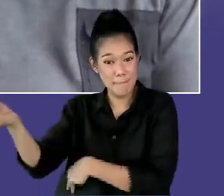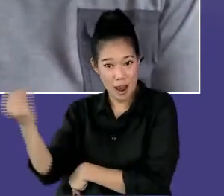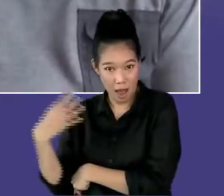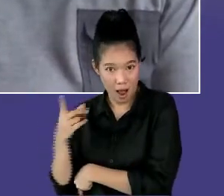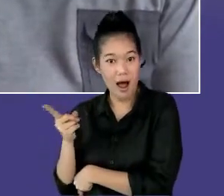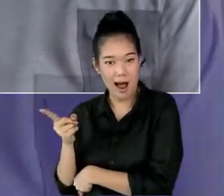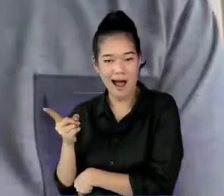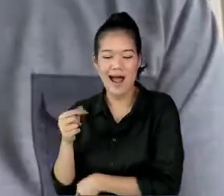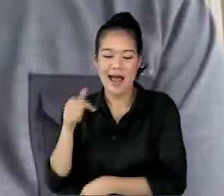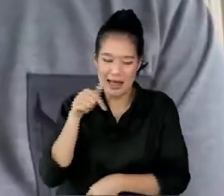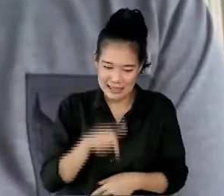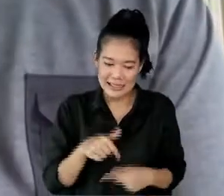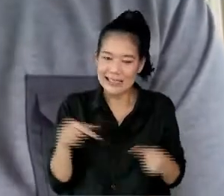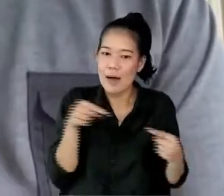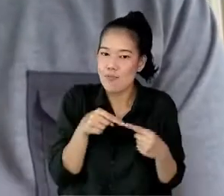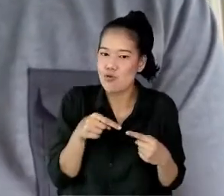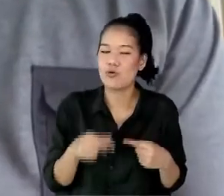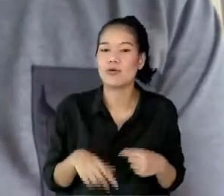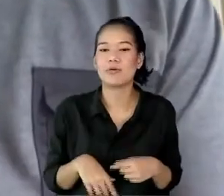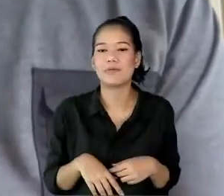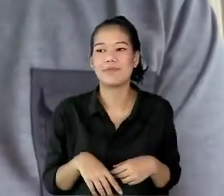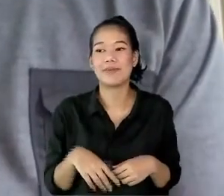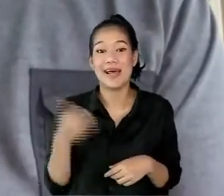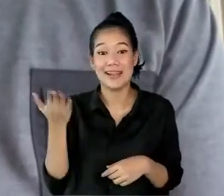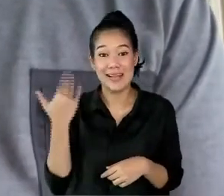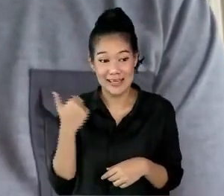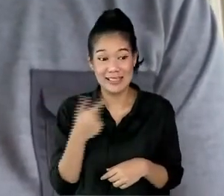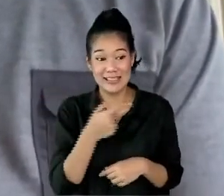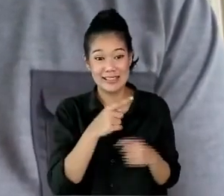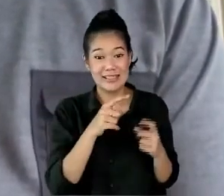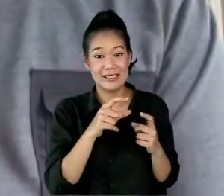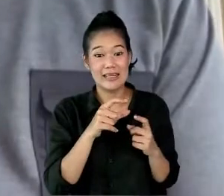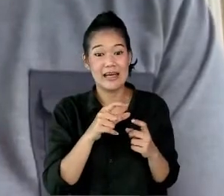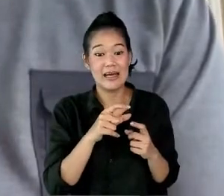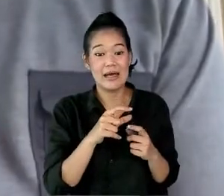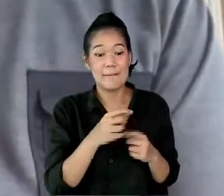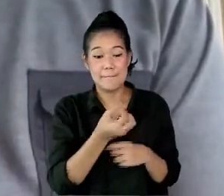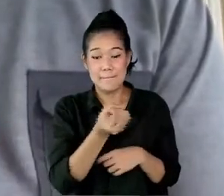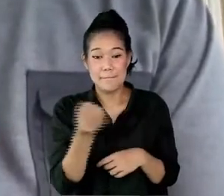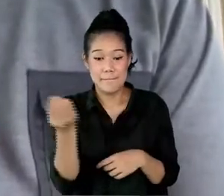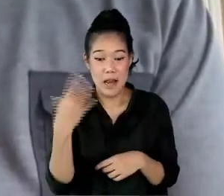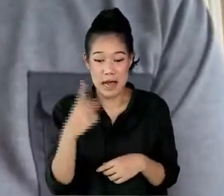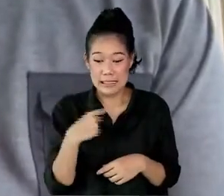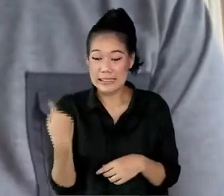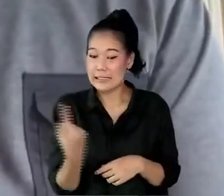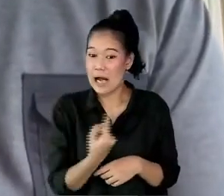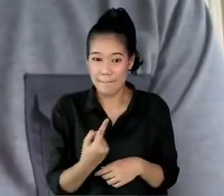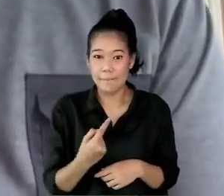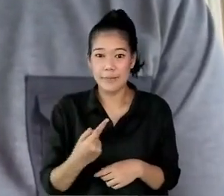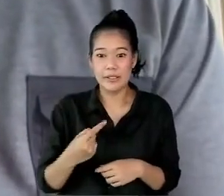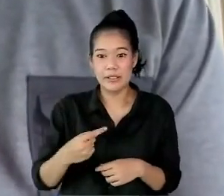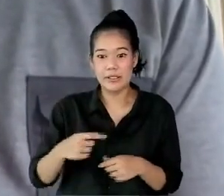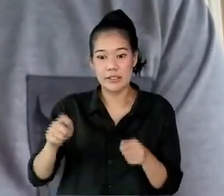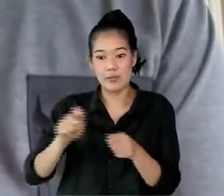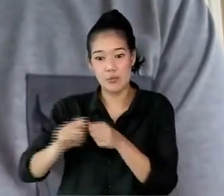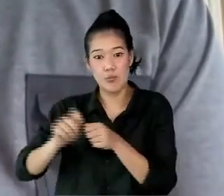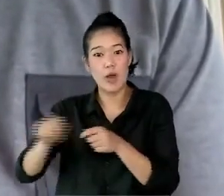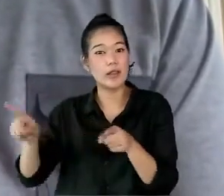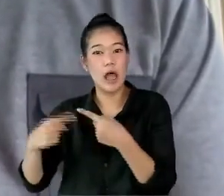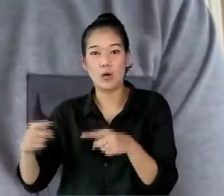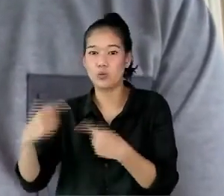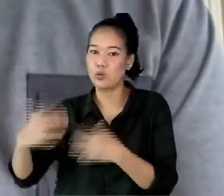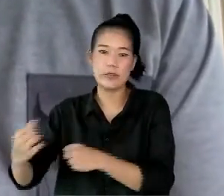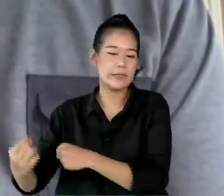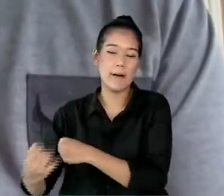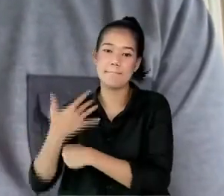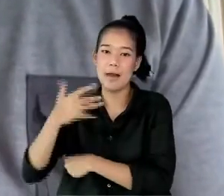bahwa memang tadi juga Mas tadi kan bilang kalau memang kita ini musisi yang paling terdampak. Ya, secara mayoritas